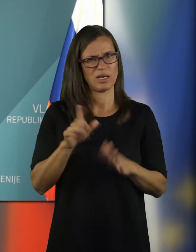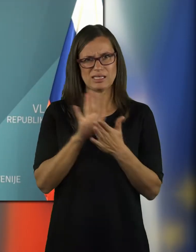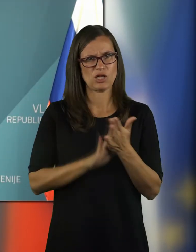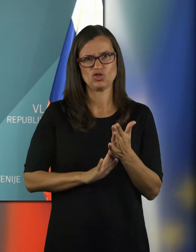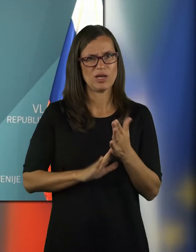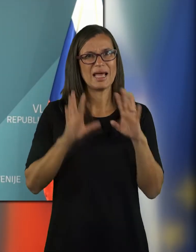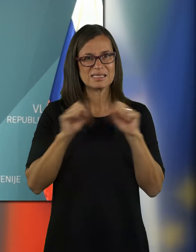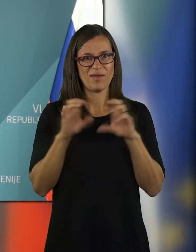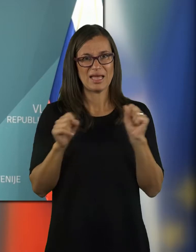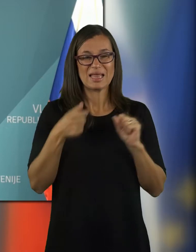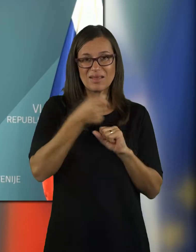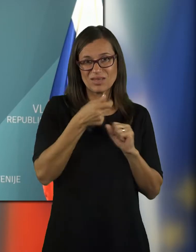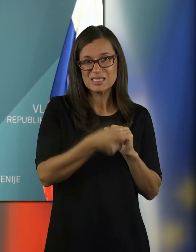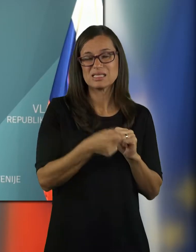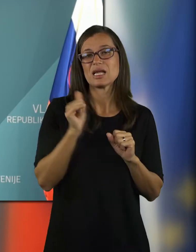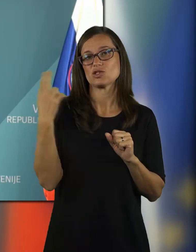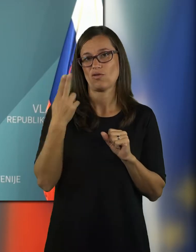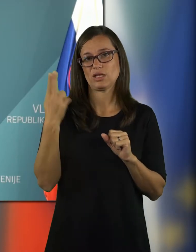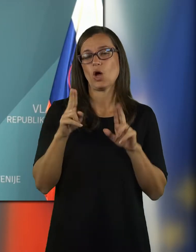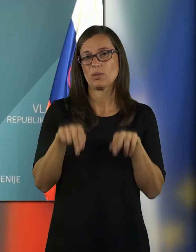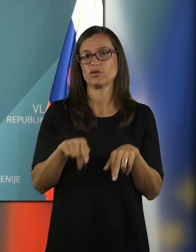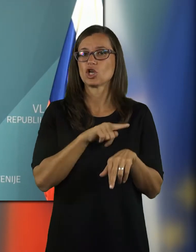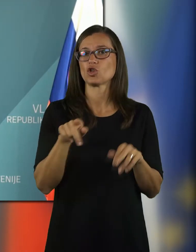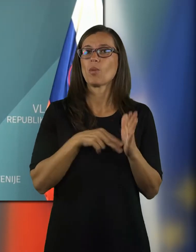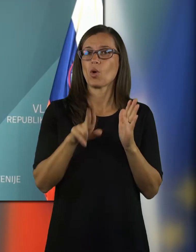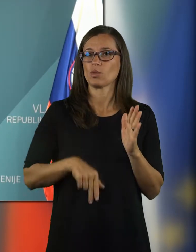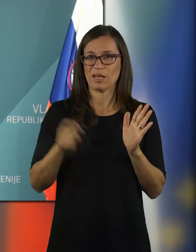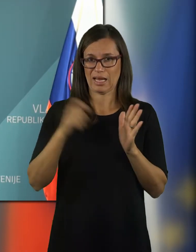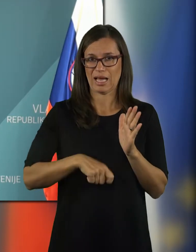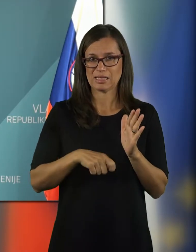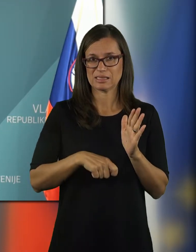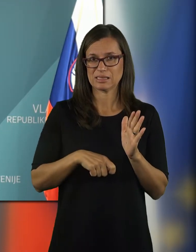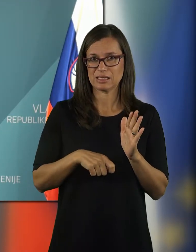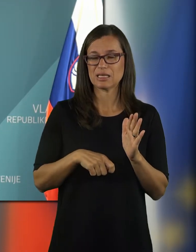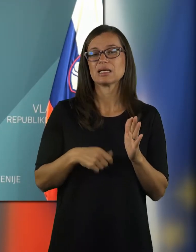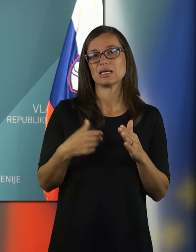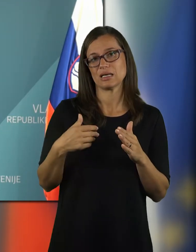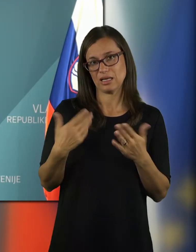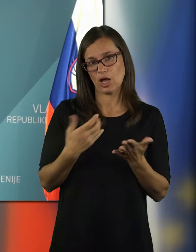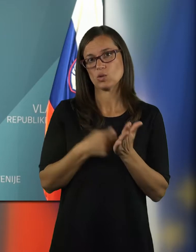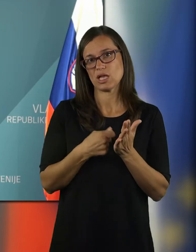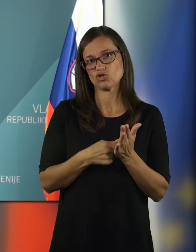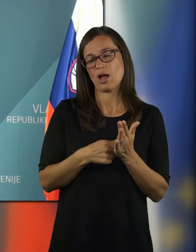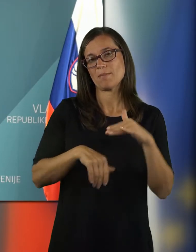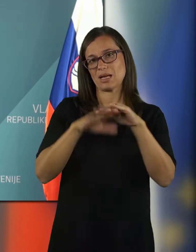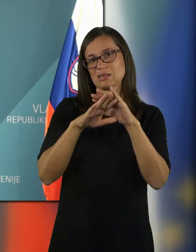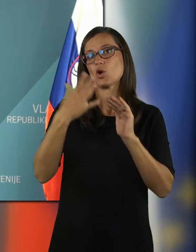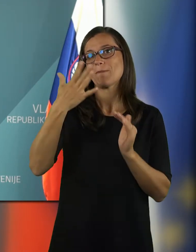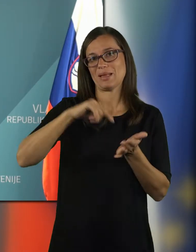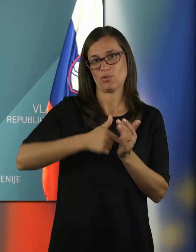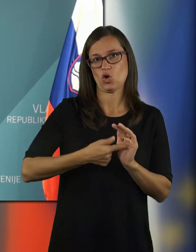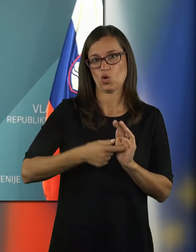začne izvajati investicije, je Slovenija upravičena do pogodbene kazni, ki lahko znaša maksimalno 5 milijonov